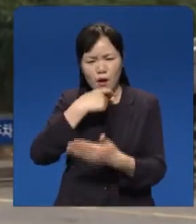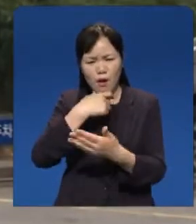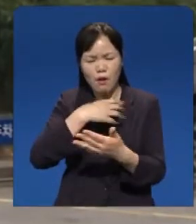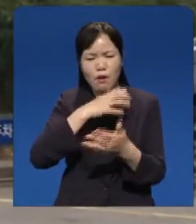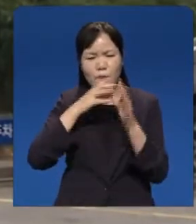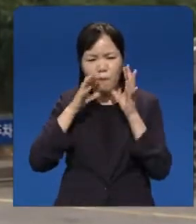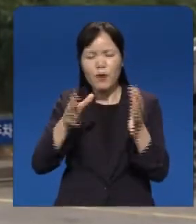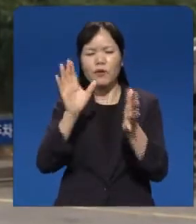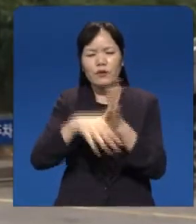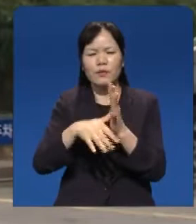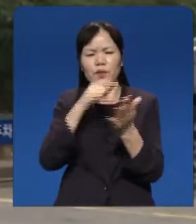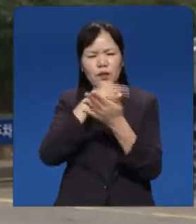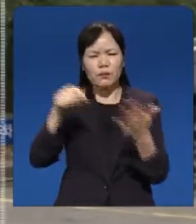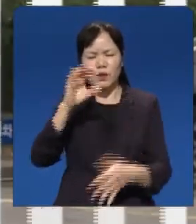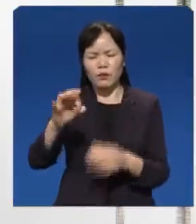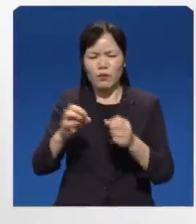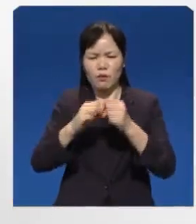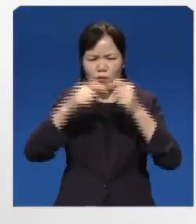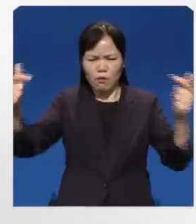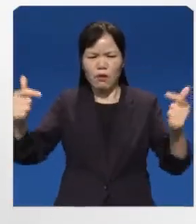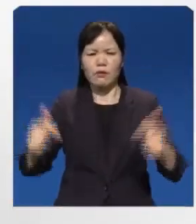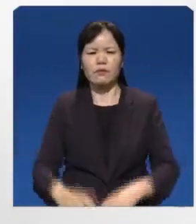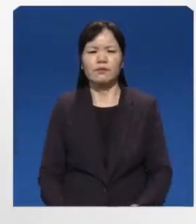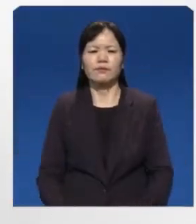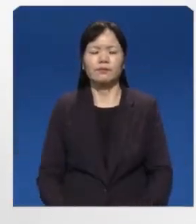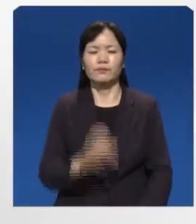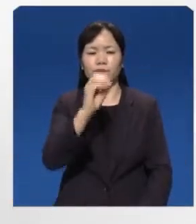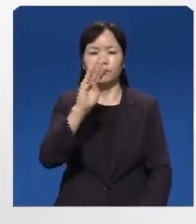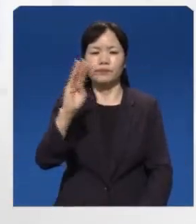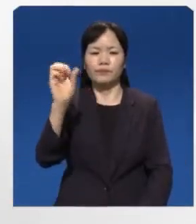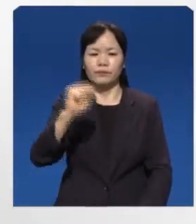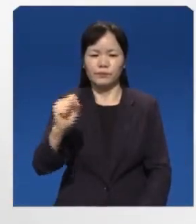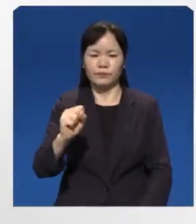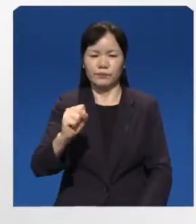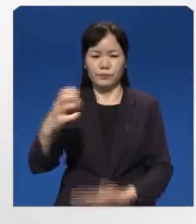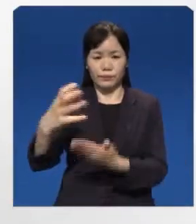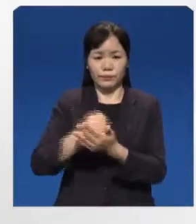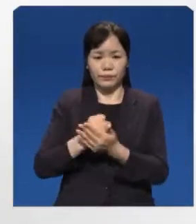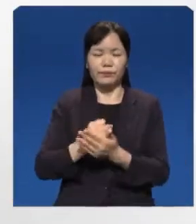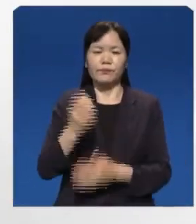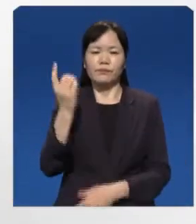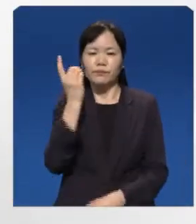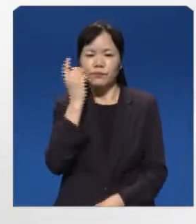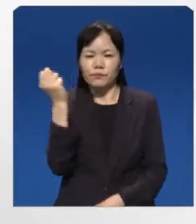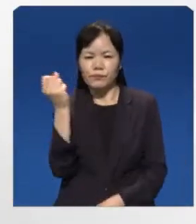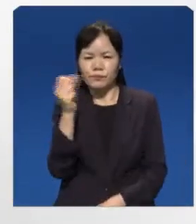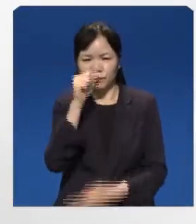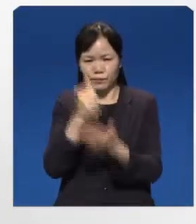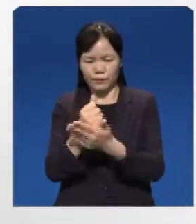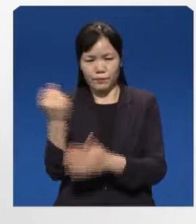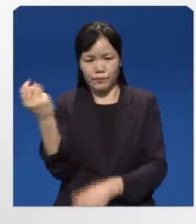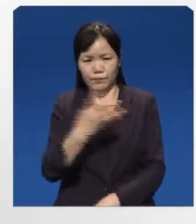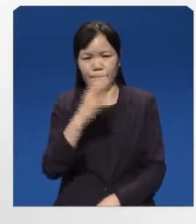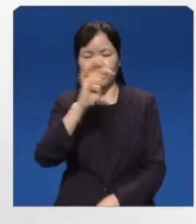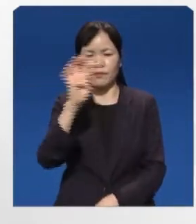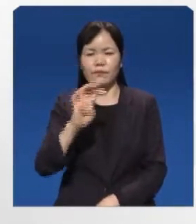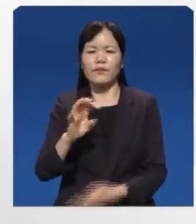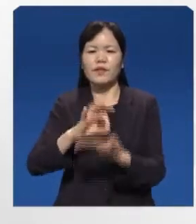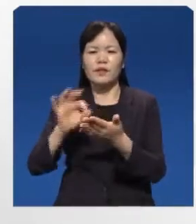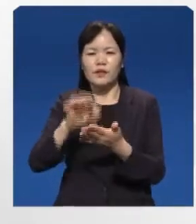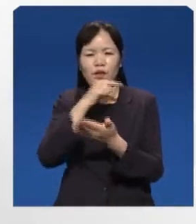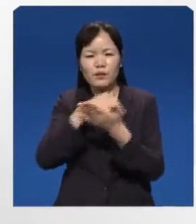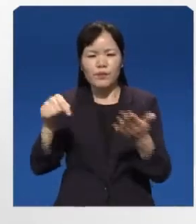풀고 있습니다 obs 가 단독 입수한 범행 번호 반복 사용에 따른 피해 사례입니다